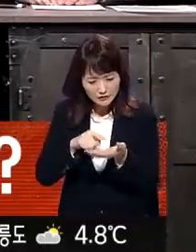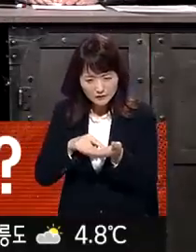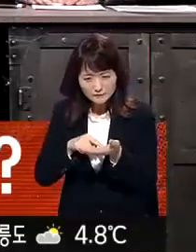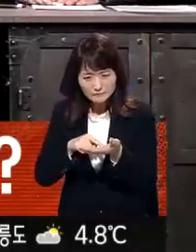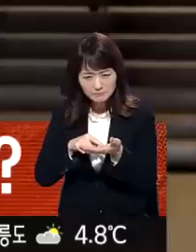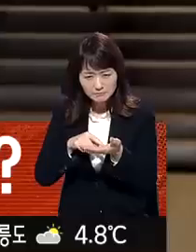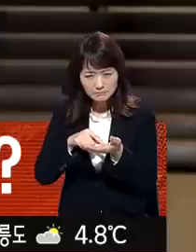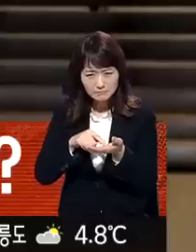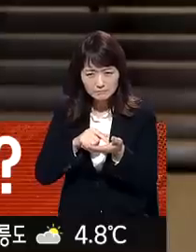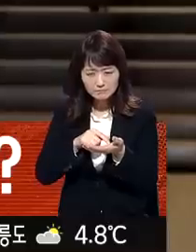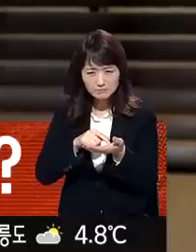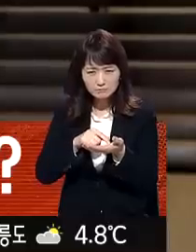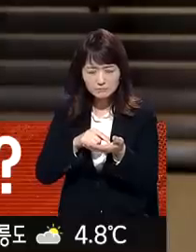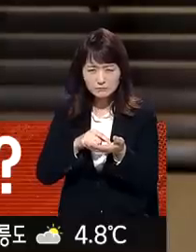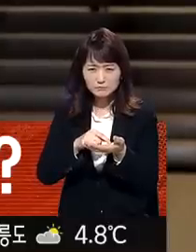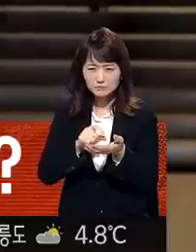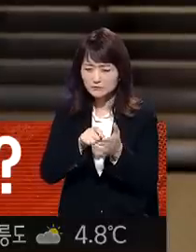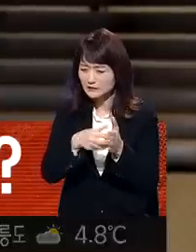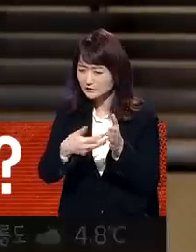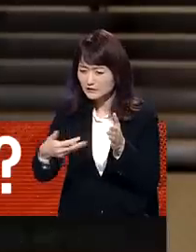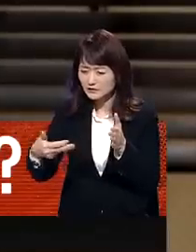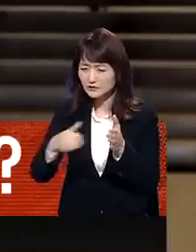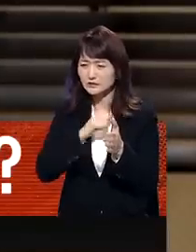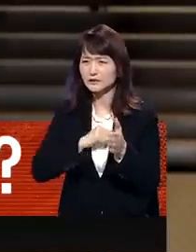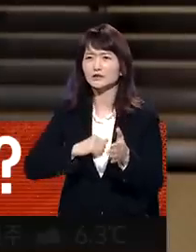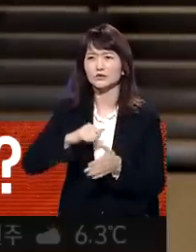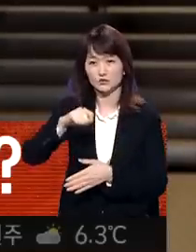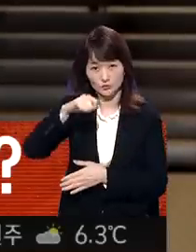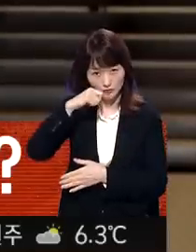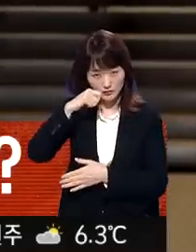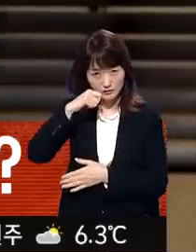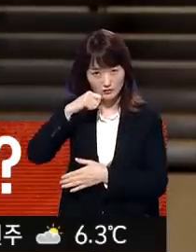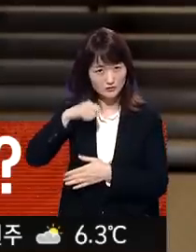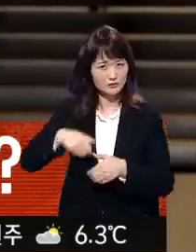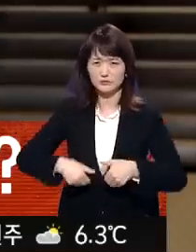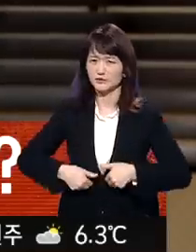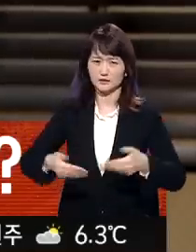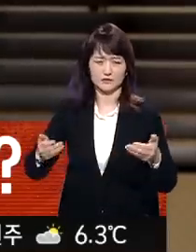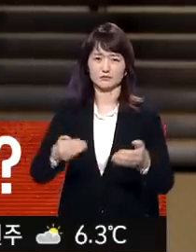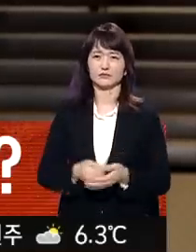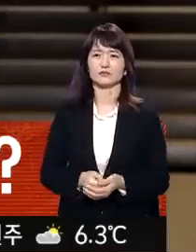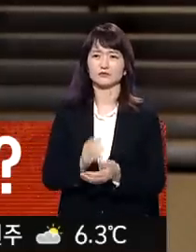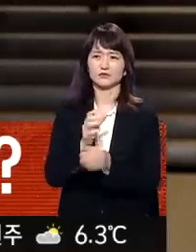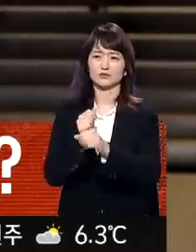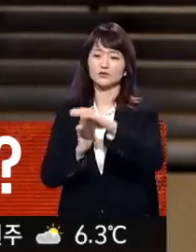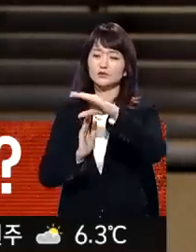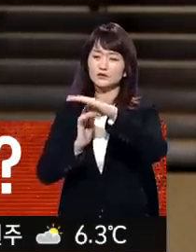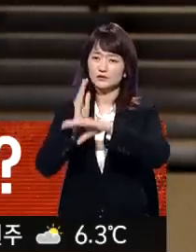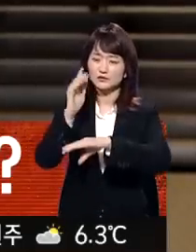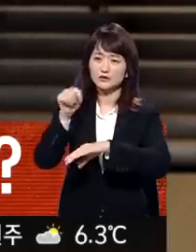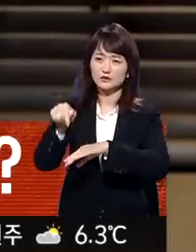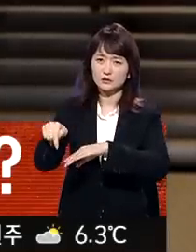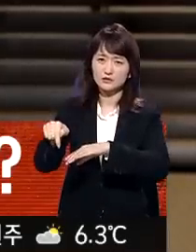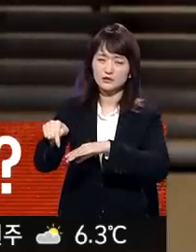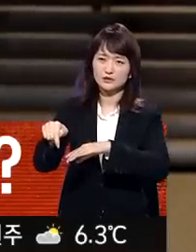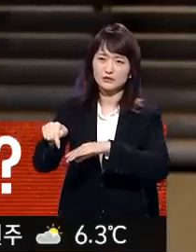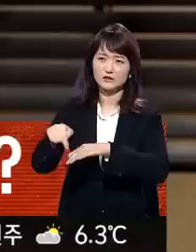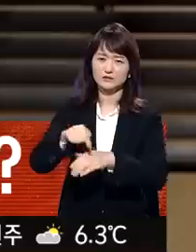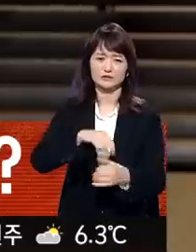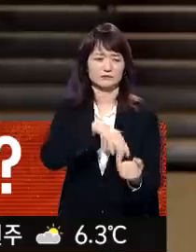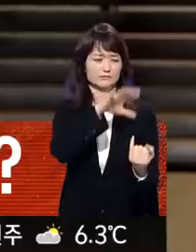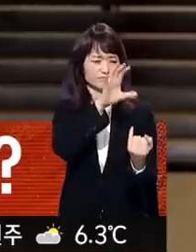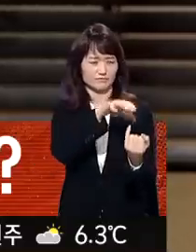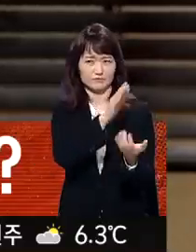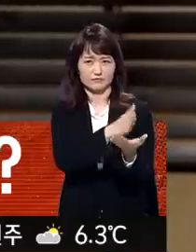참고 먹기도 하는데 그럴 필요 없거든요. 유통기한 같은 거 준 취지에 맞게 하는 거를 너무 탓할 필요는 없다. 과한